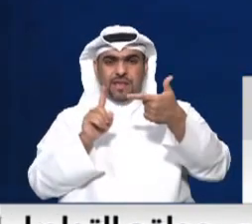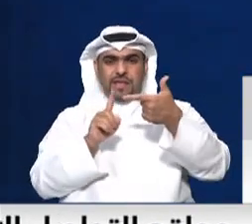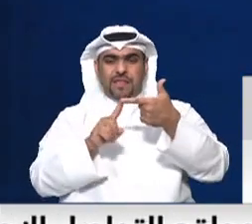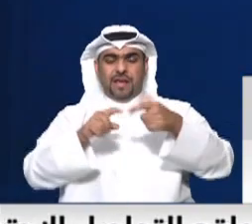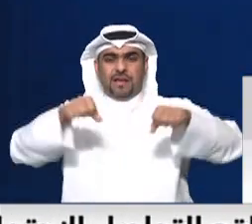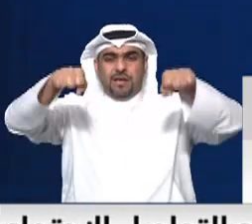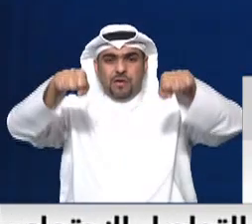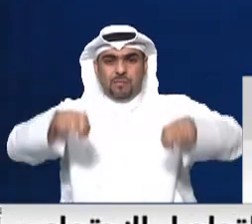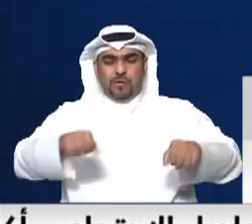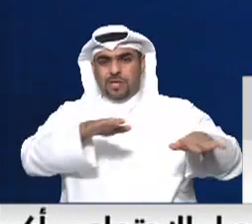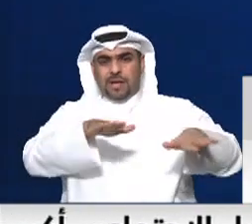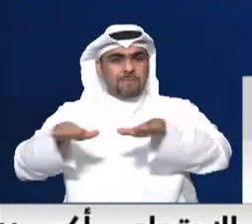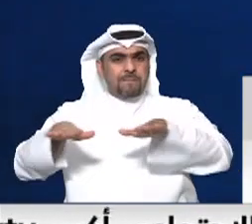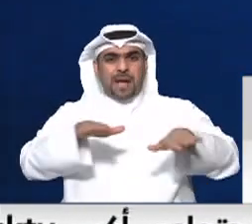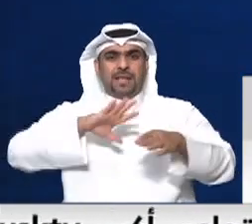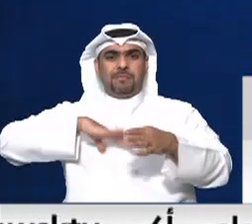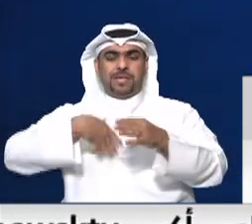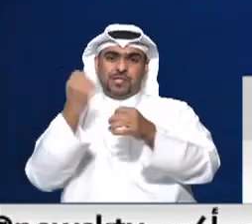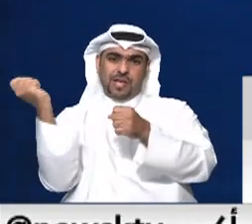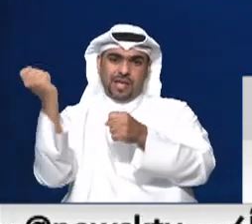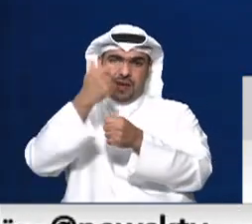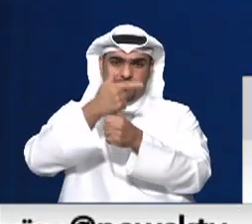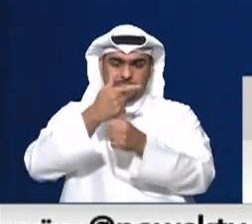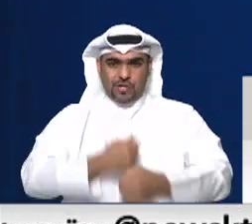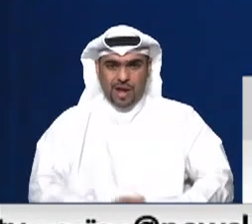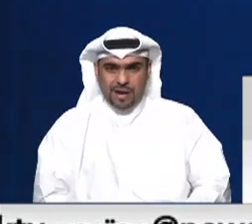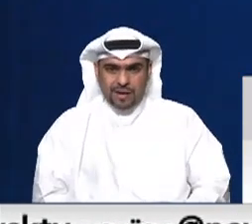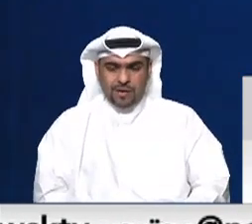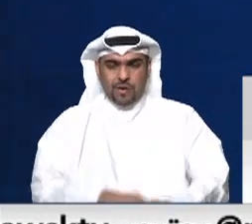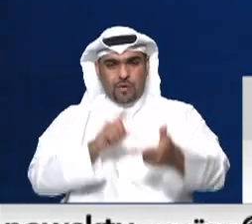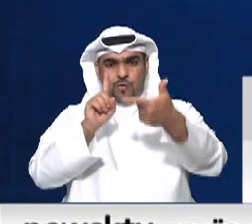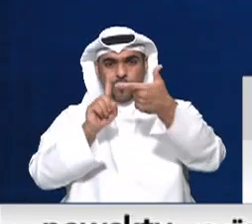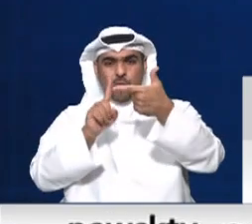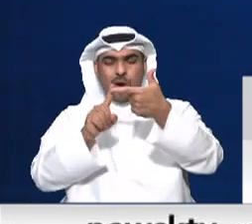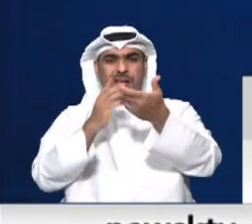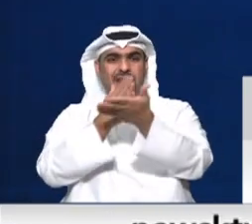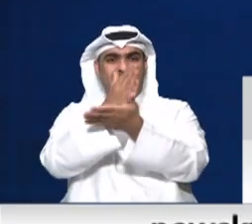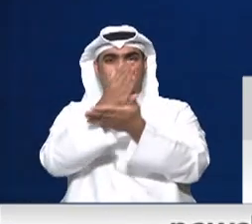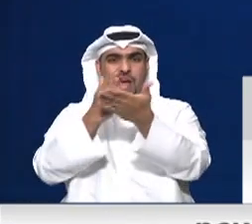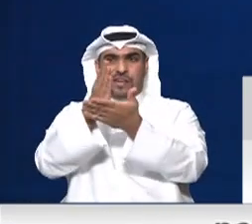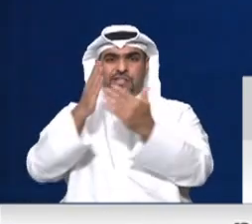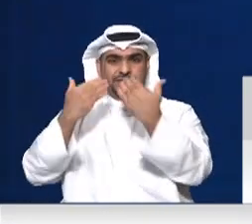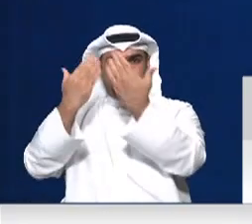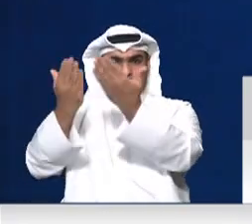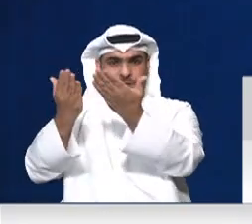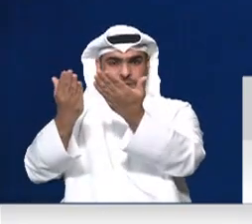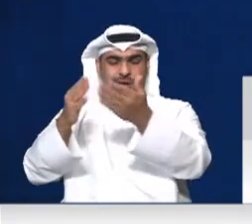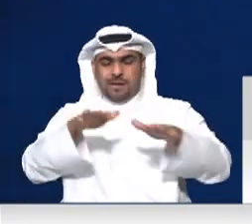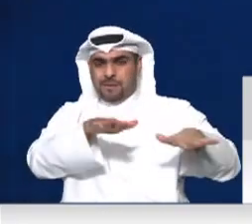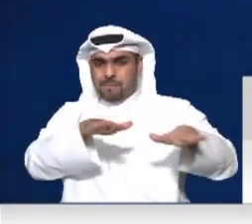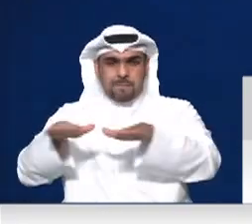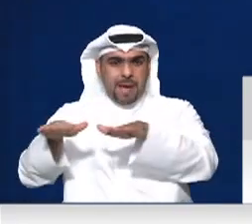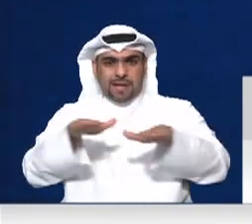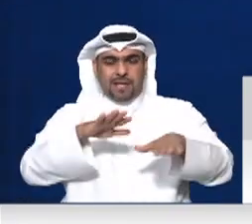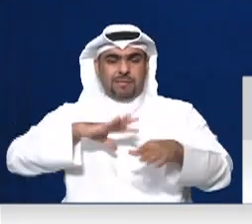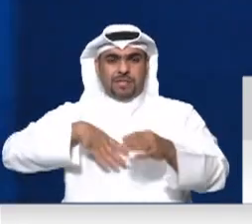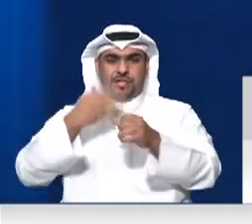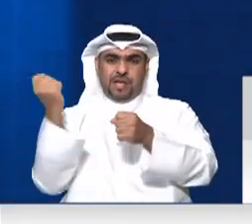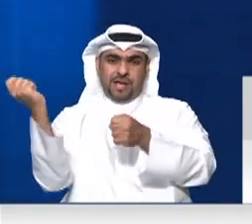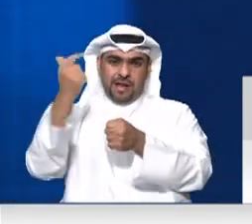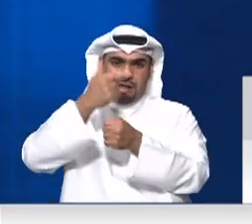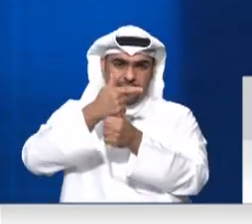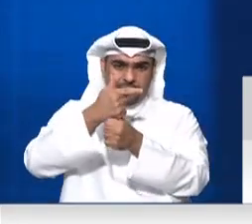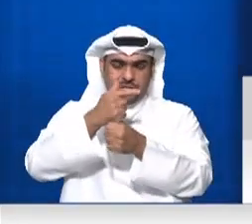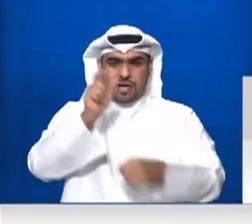الفريق متقاعد جمال محمد دياب ووكيل الشؤون الخارجية بمكتب سمو ولي العهد مازن عيسى العيسى